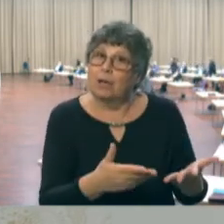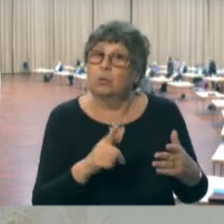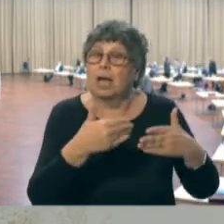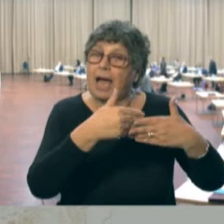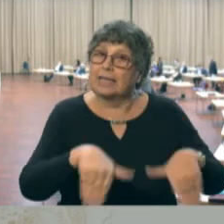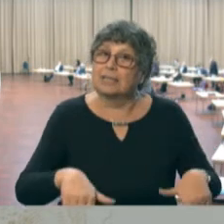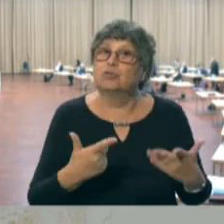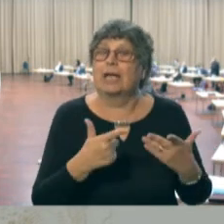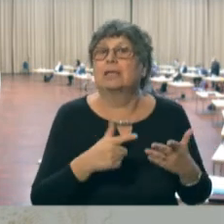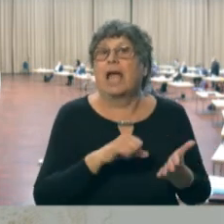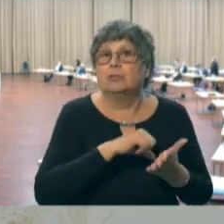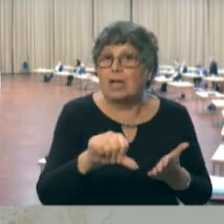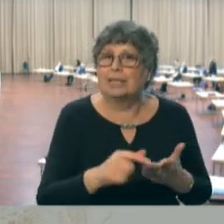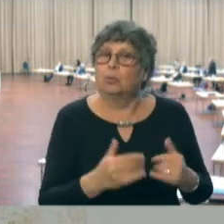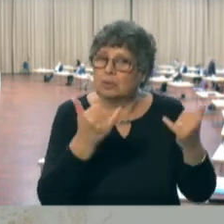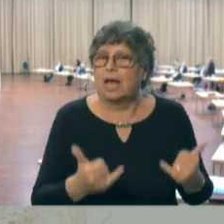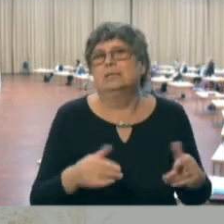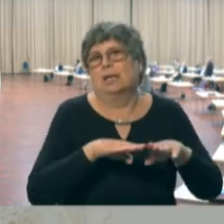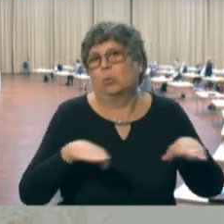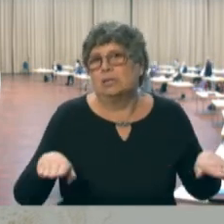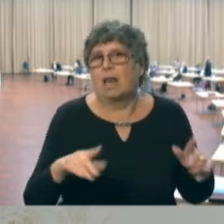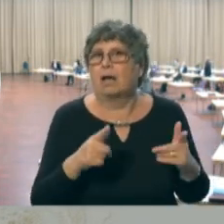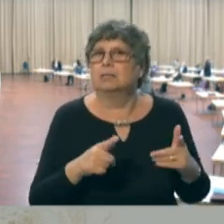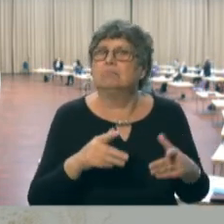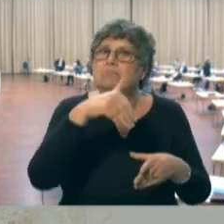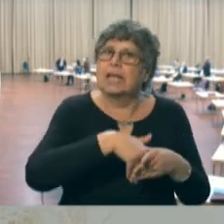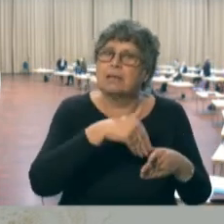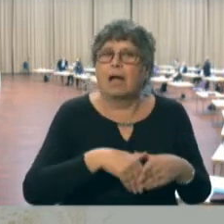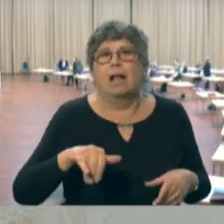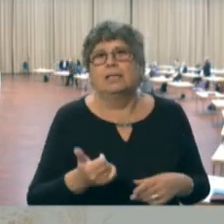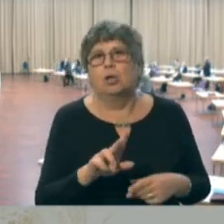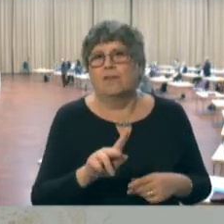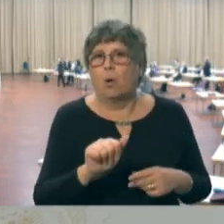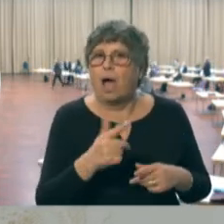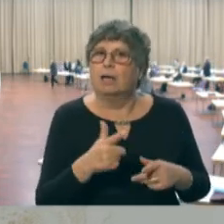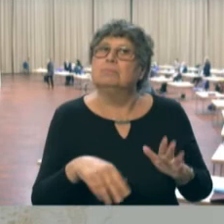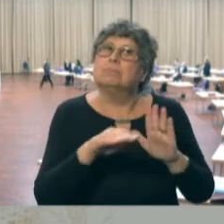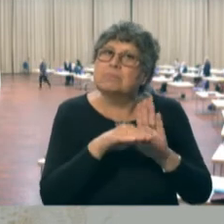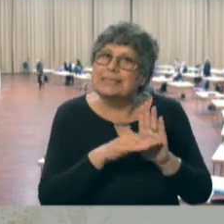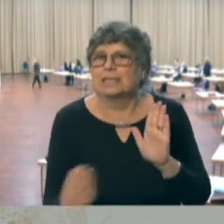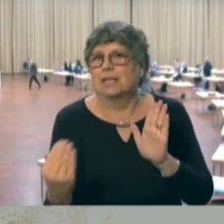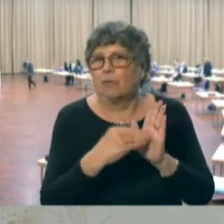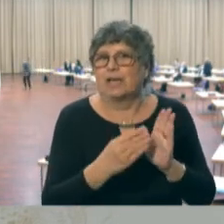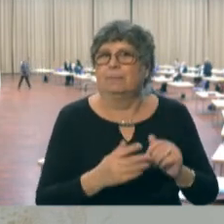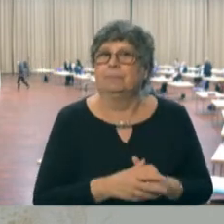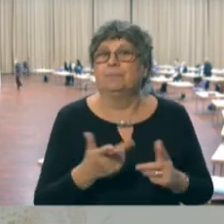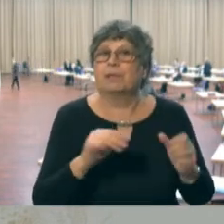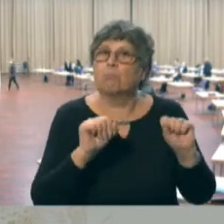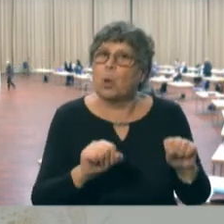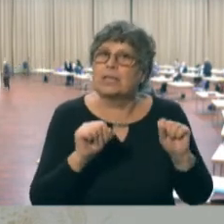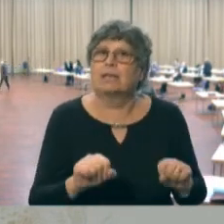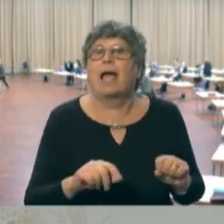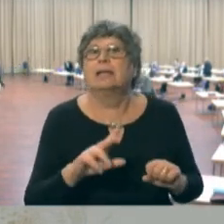eingeschränkten Billigkeitsentschädigung soll nunmehr eine Grundlage innerhalb der Justizvollzugsgesetze geschaffen werden. Die Möglichkeit